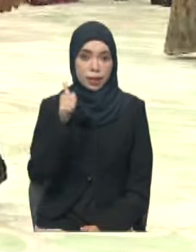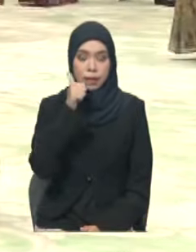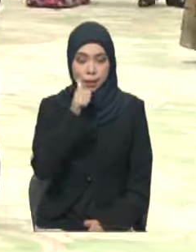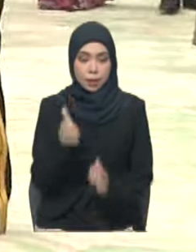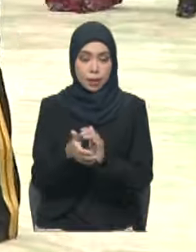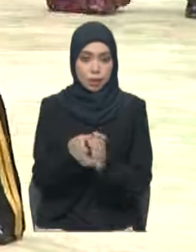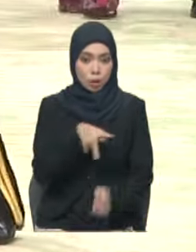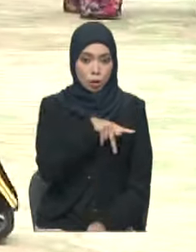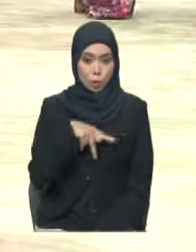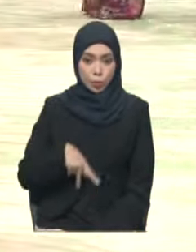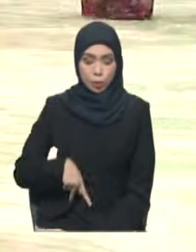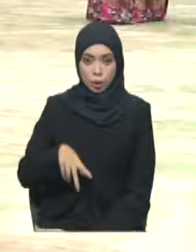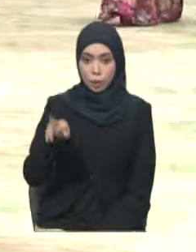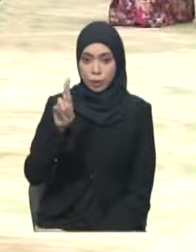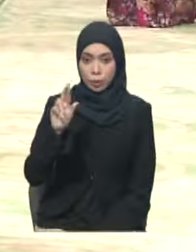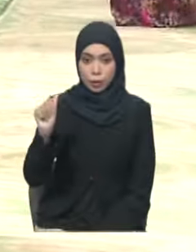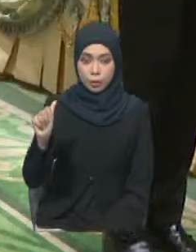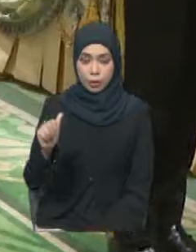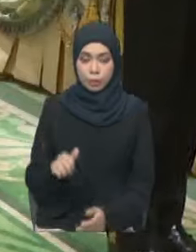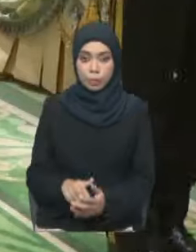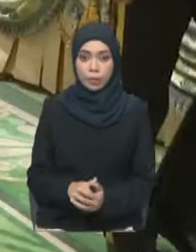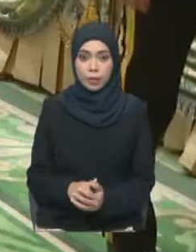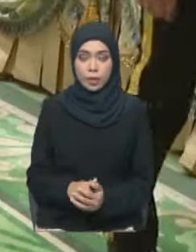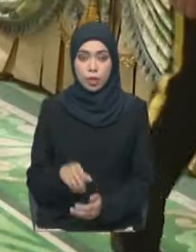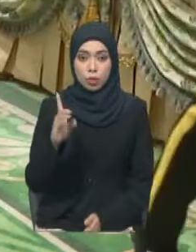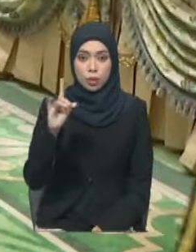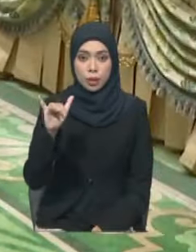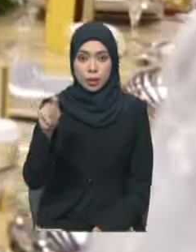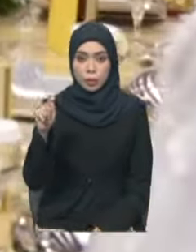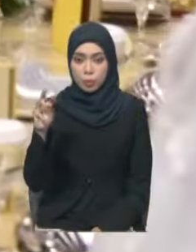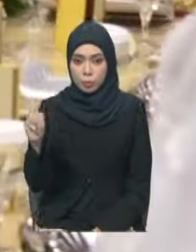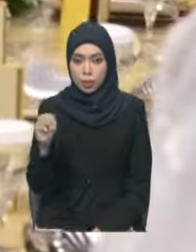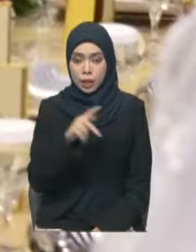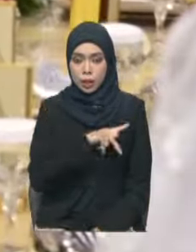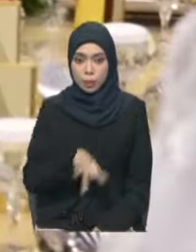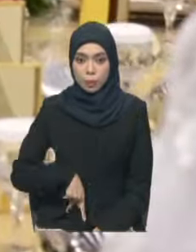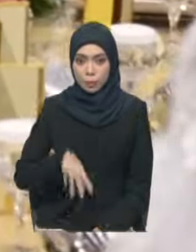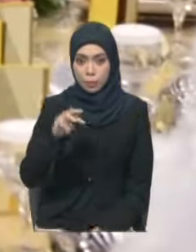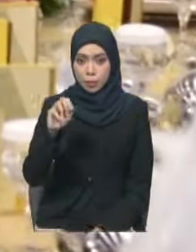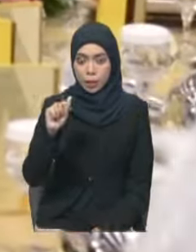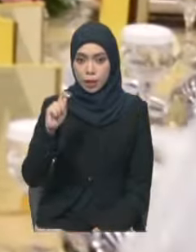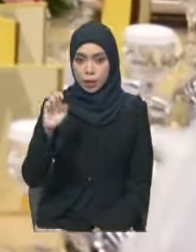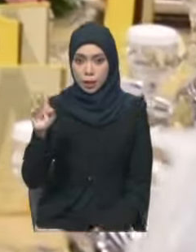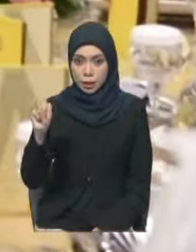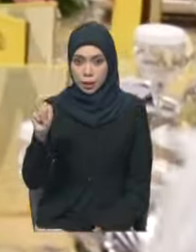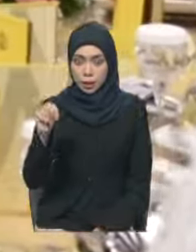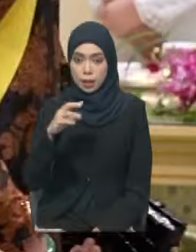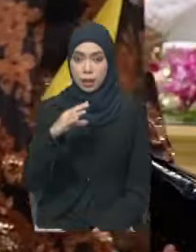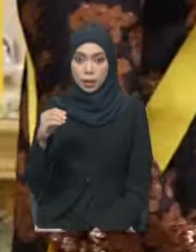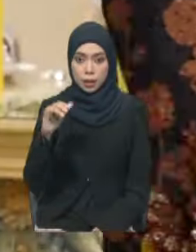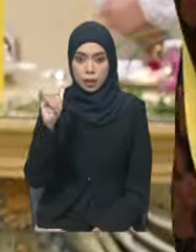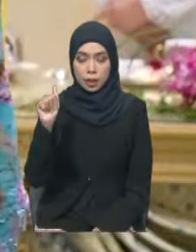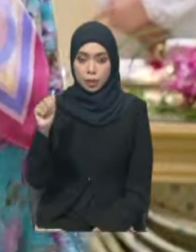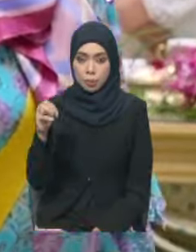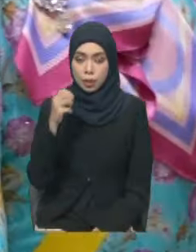Isteri Pangeran Rabiatul Adawiyah. Duli Yang Teramat Mulia Paduka Seri Pangeran Muda Abdul Matin dan Yang Amat Mulia Pangeran